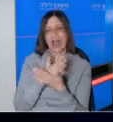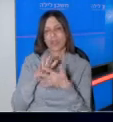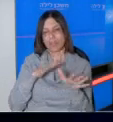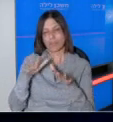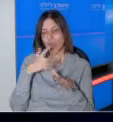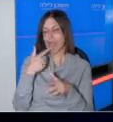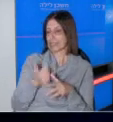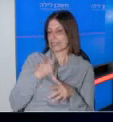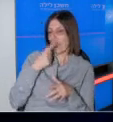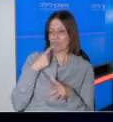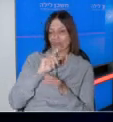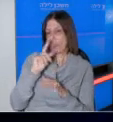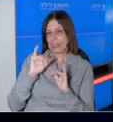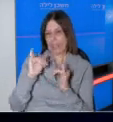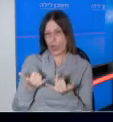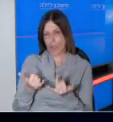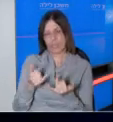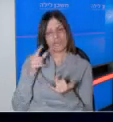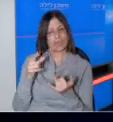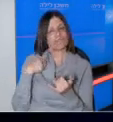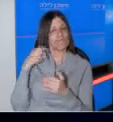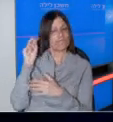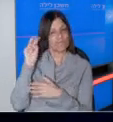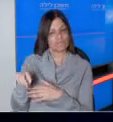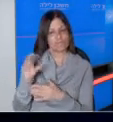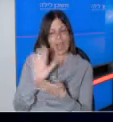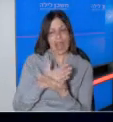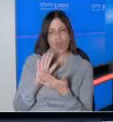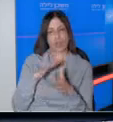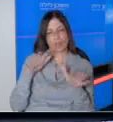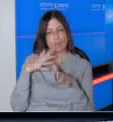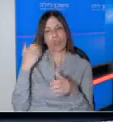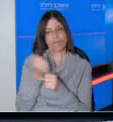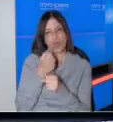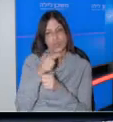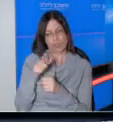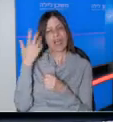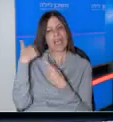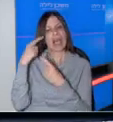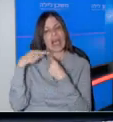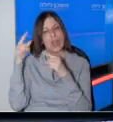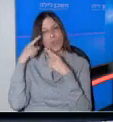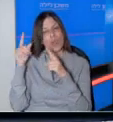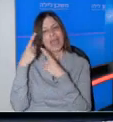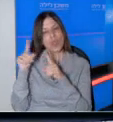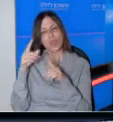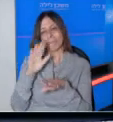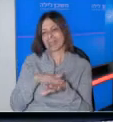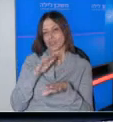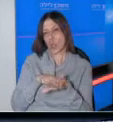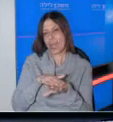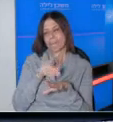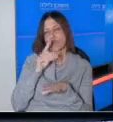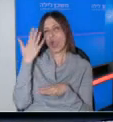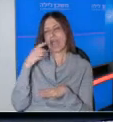שהשרה טוענת מנגד שזה לא נכון, והיא נרתמת להחלטות הממשלה ומקיימת אותם, והיה שם חילוקי דעות מקצועיים שהוא לא